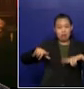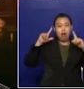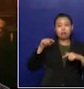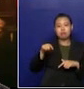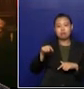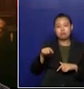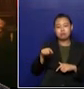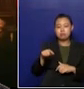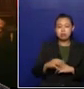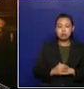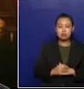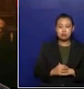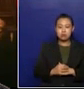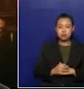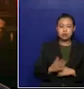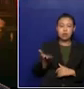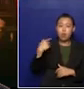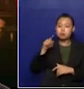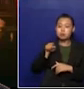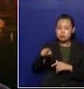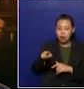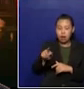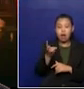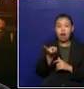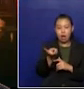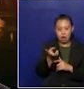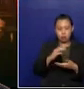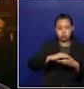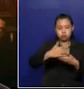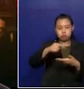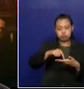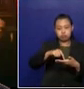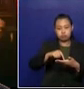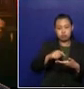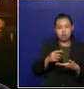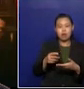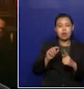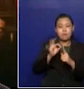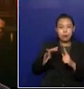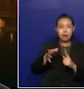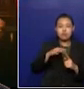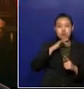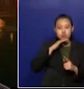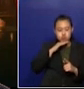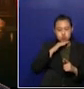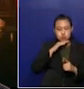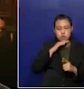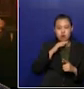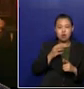เปิงเลยฮะเมื่อวานผมให้เขาสั่งข้าวกะเพราหมูฮะแล้วก็ใส่ไข่ดาวมา1ฟ